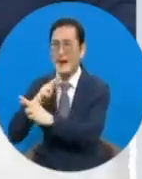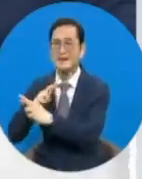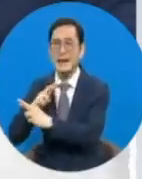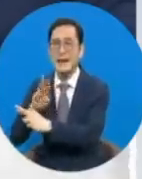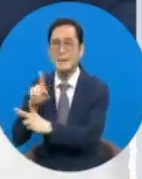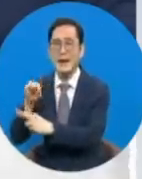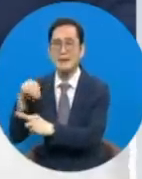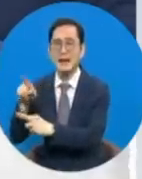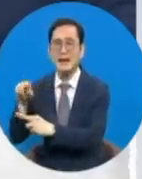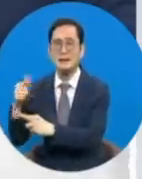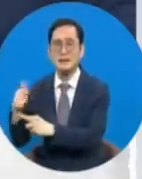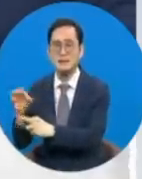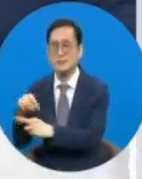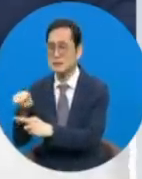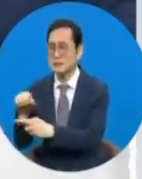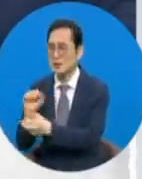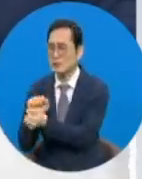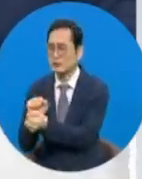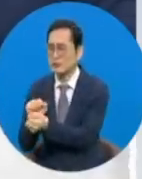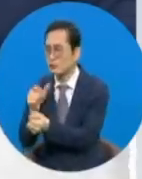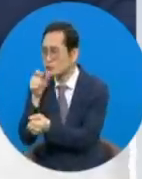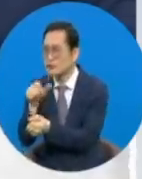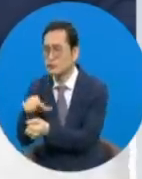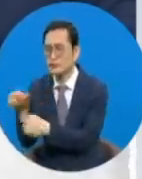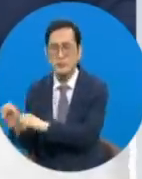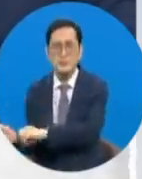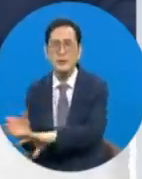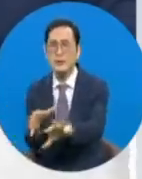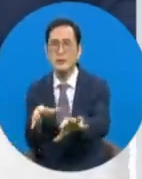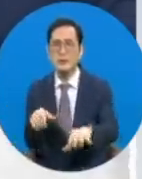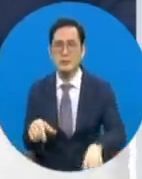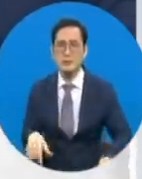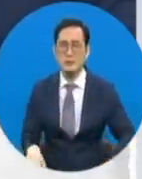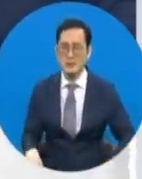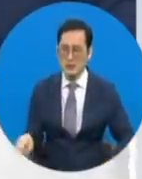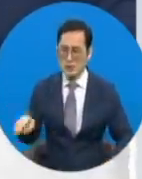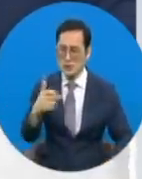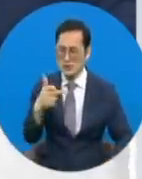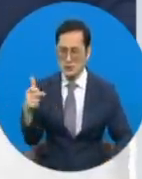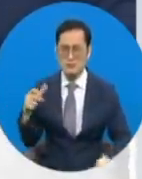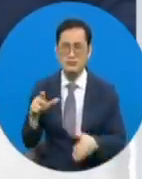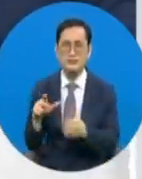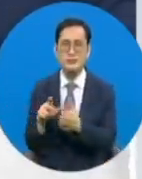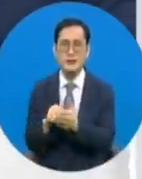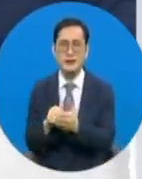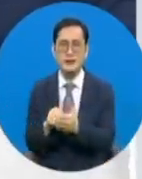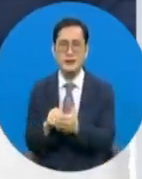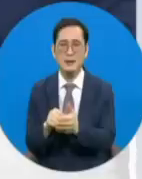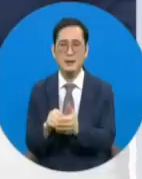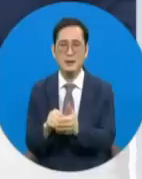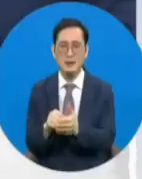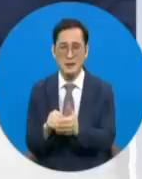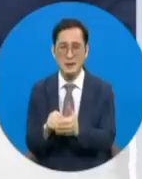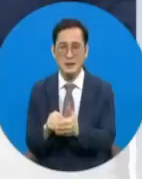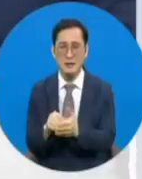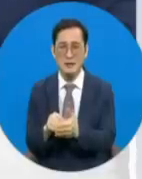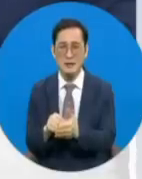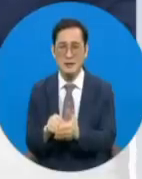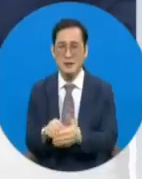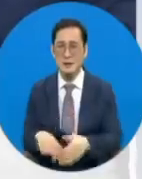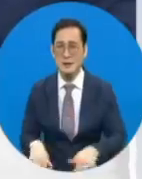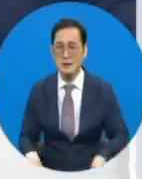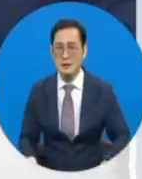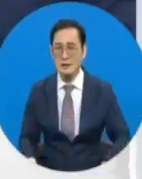아니겠습니까? 이걸 우리가 어떻게 따라가겠습니까? 아무리 과학적으로 이것은 큰 문제가 안 된다라고 하더라도 조금의